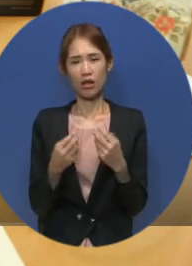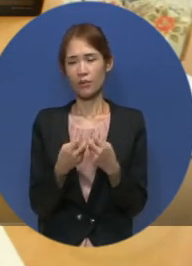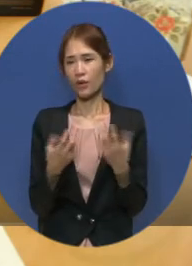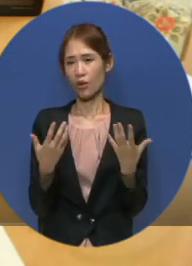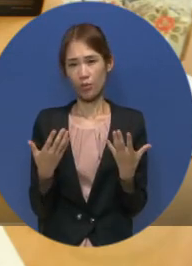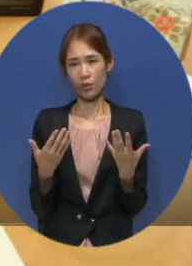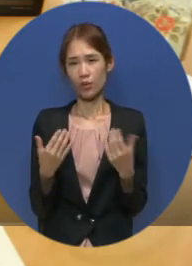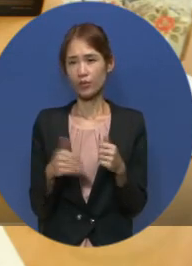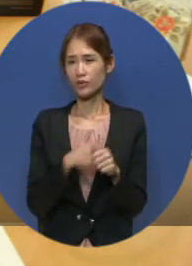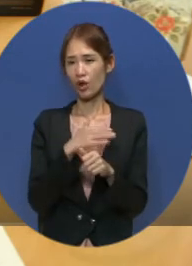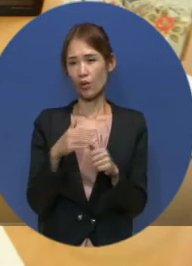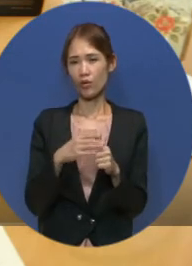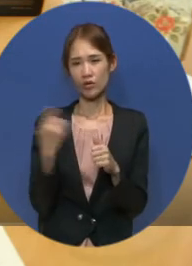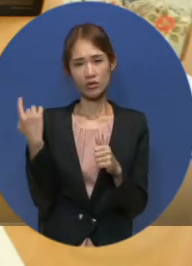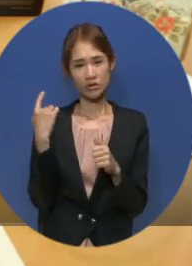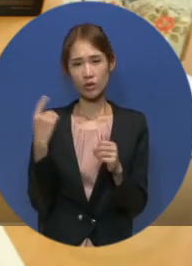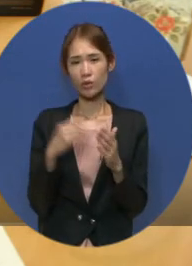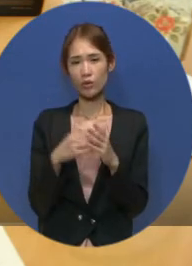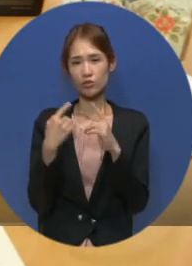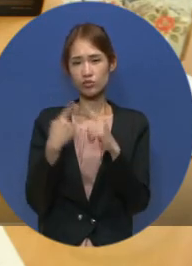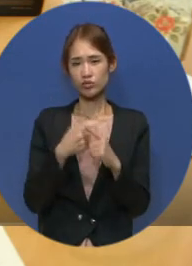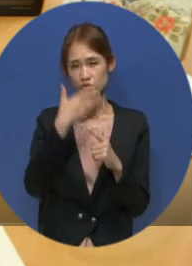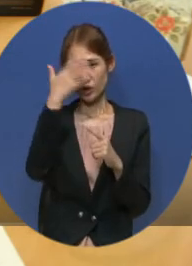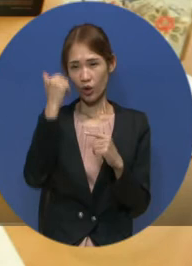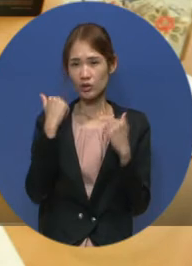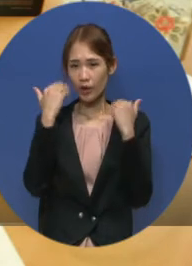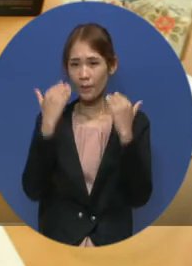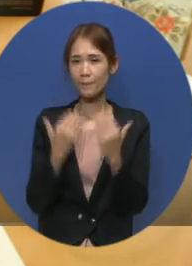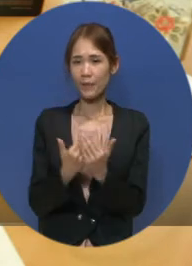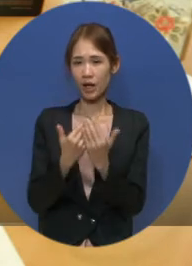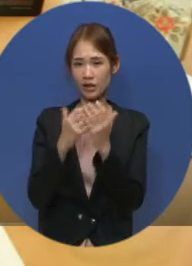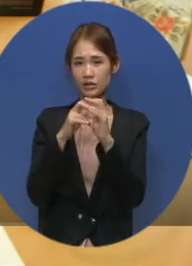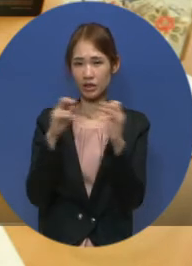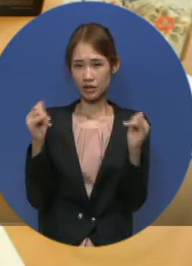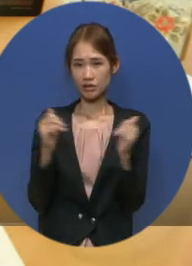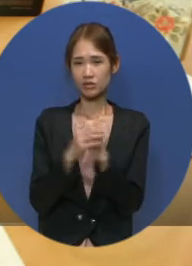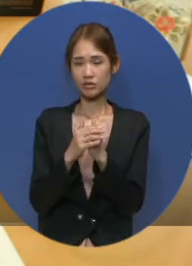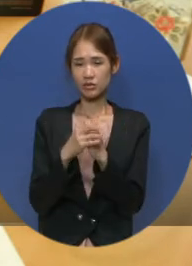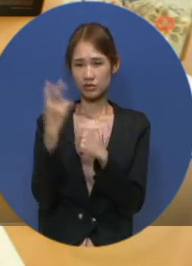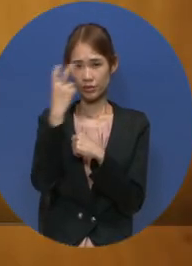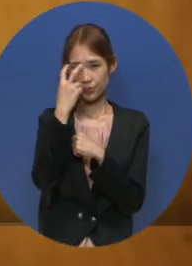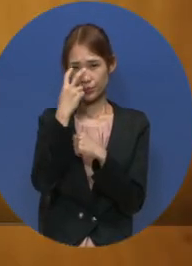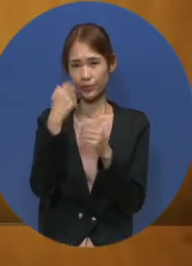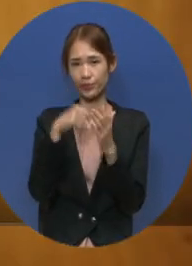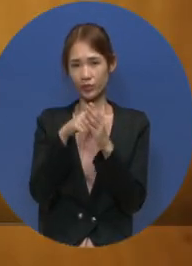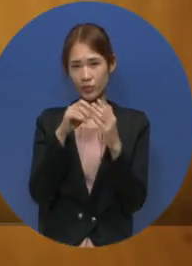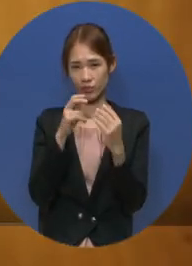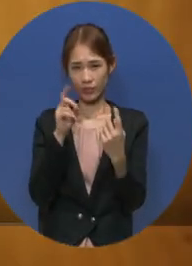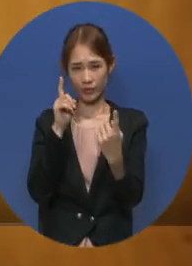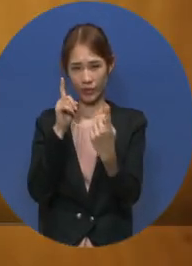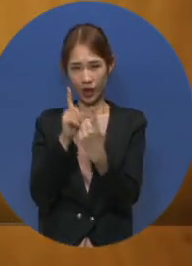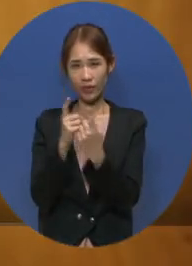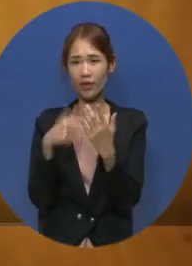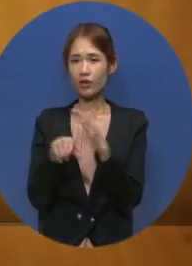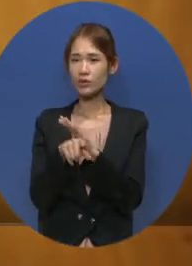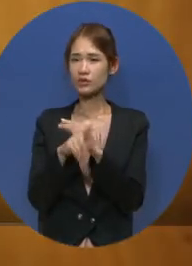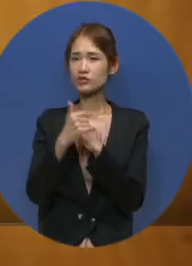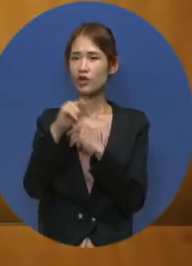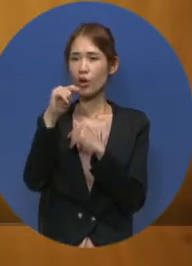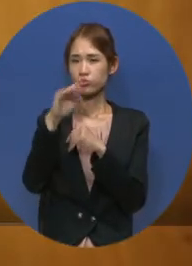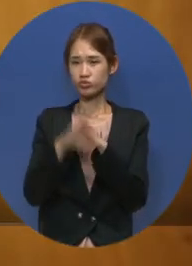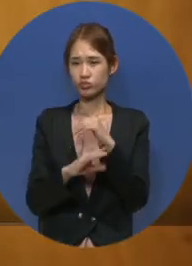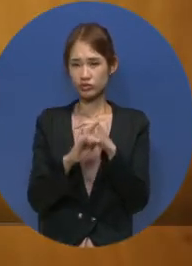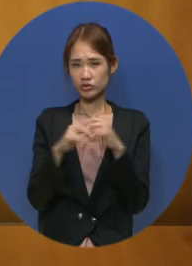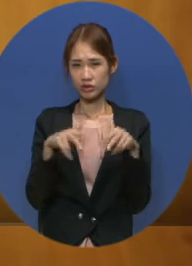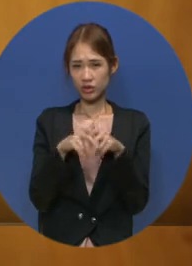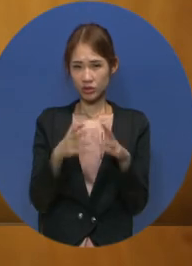상황이다라는 말씀을 듣고 무작정 청년 그 발달 장애인들을 보기 위해서 서부 장애인 정화 복지관에 가서 또 이제